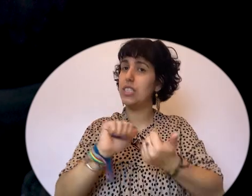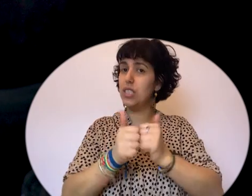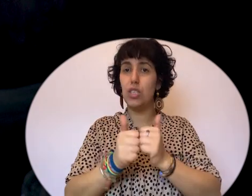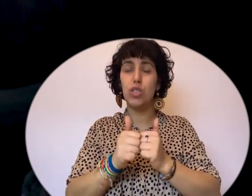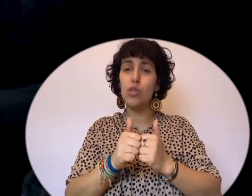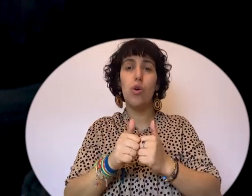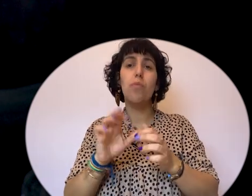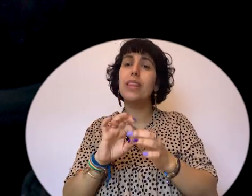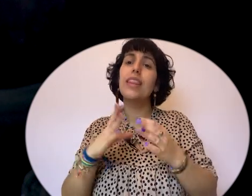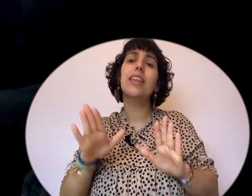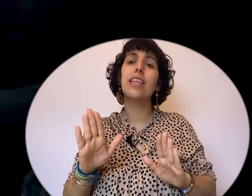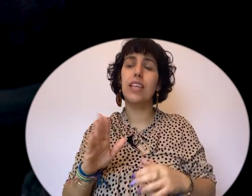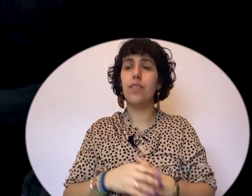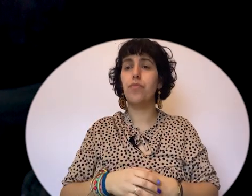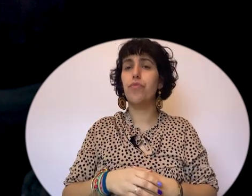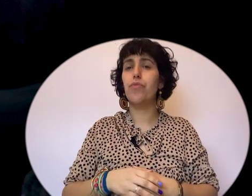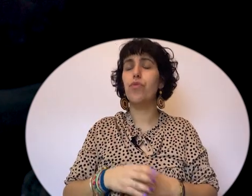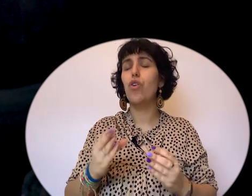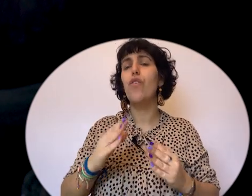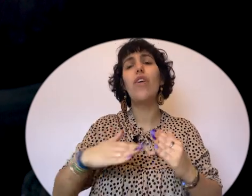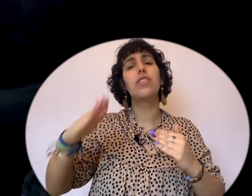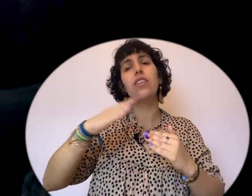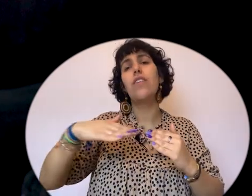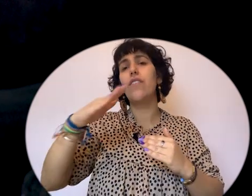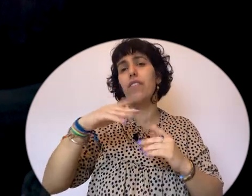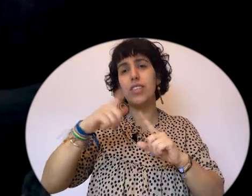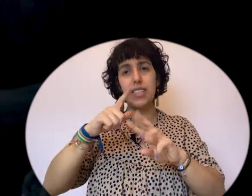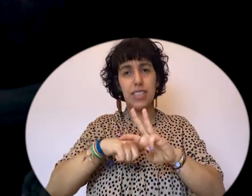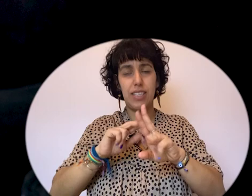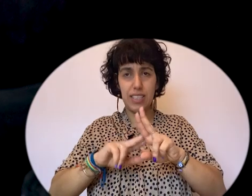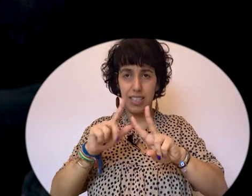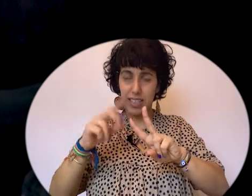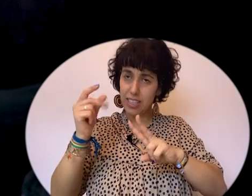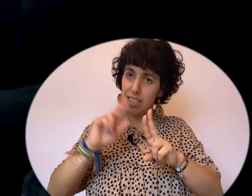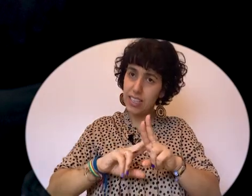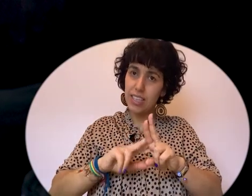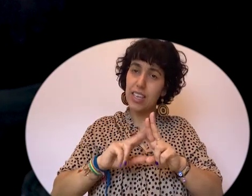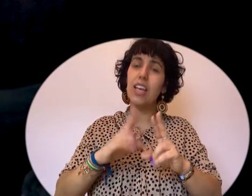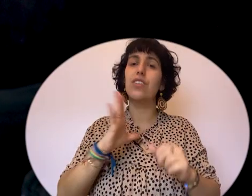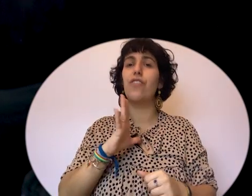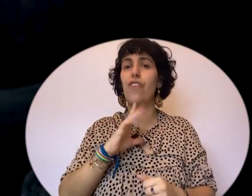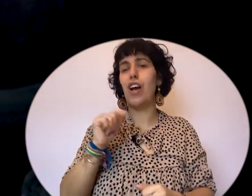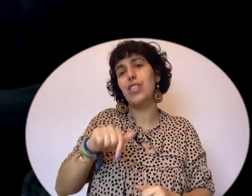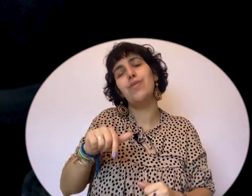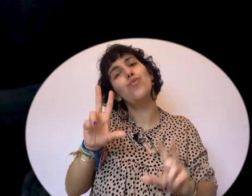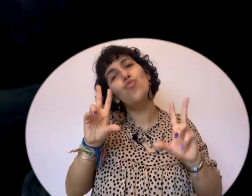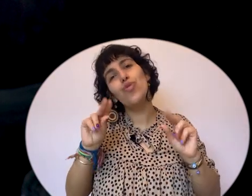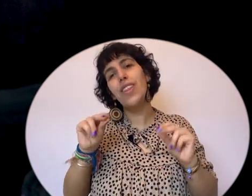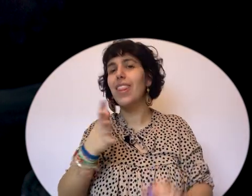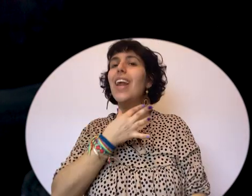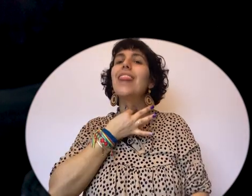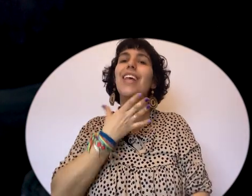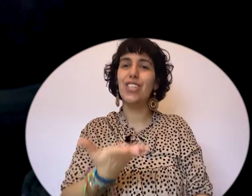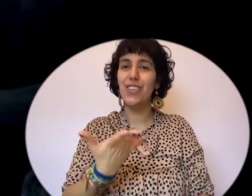bir tekniğini kullanarak değiştirip dönüşebilir bu tekniklere b o yüzden şimdi benim yaptıracakların bu kadar Çok